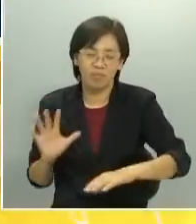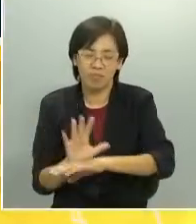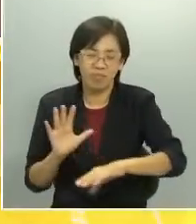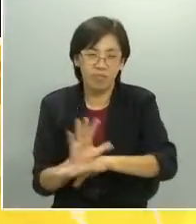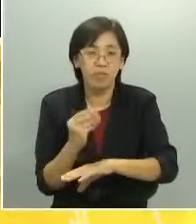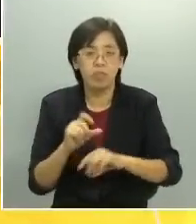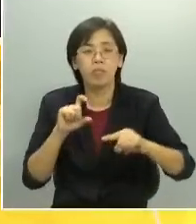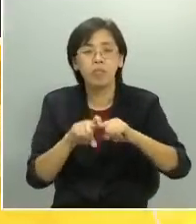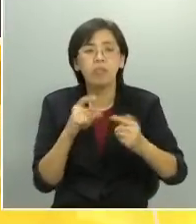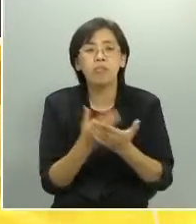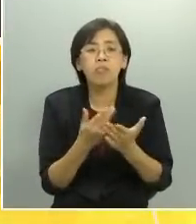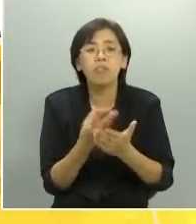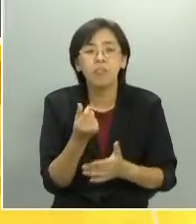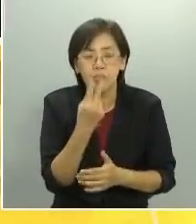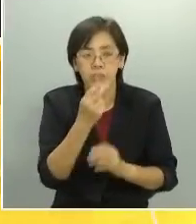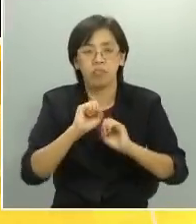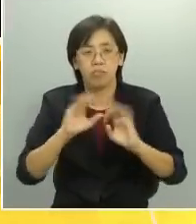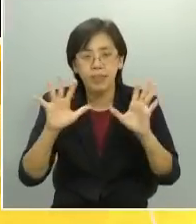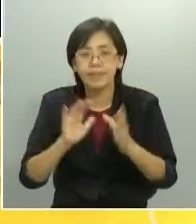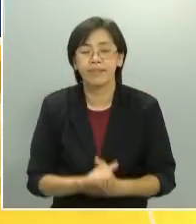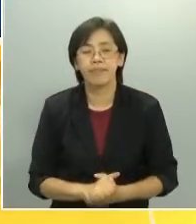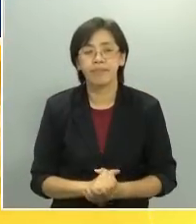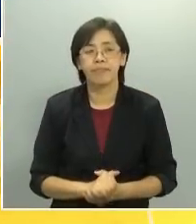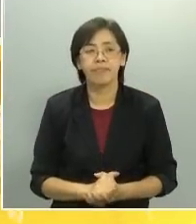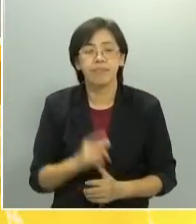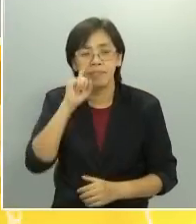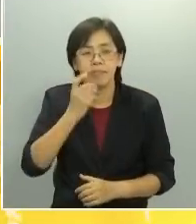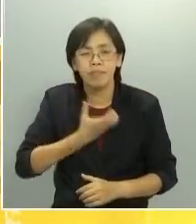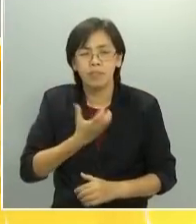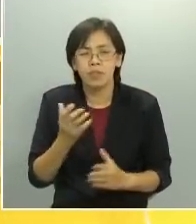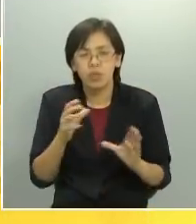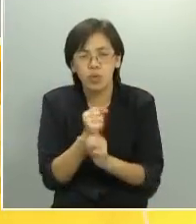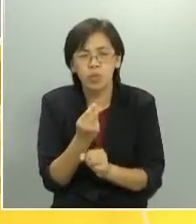ารออกมามันก็จะเห็นภาพชัดเจนอ่ะคุณชัชชาติรีบสรุปหน่อยอยากดูใช่ไหม